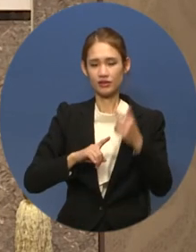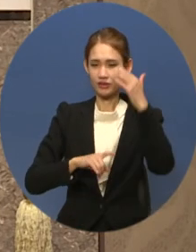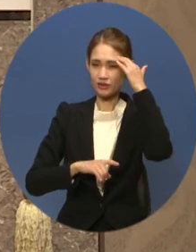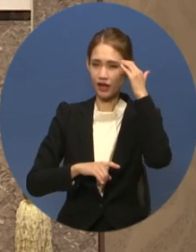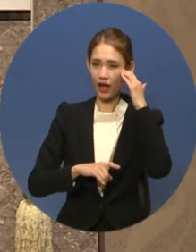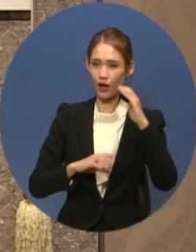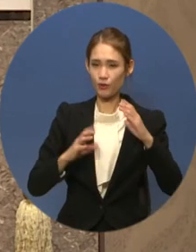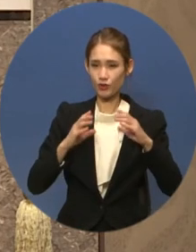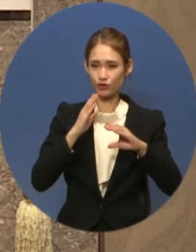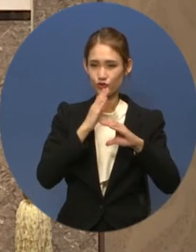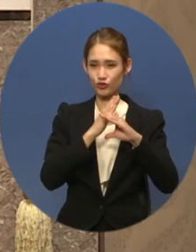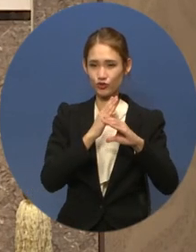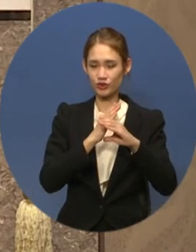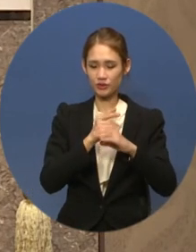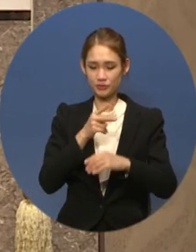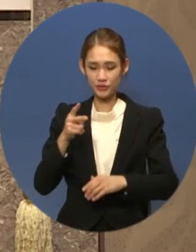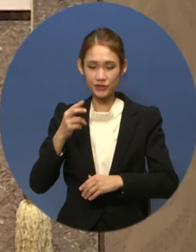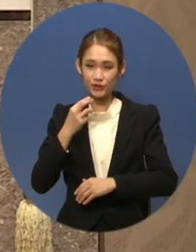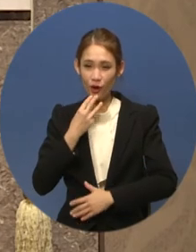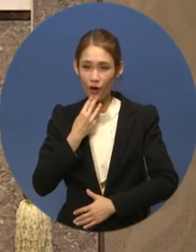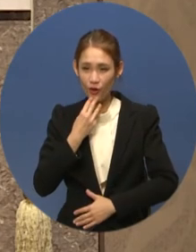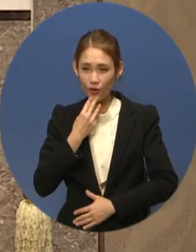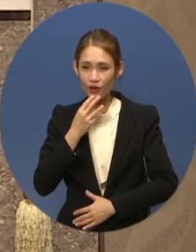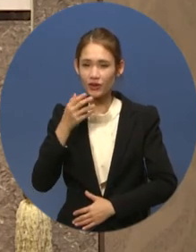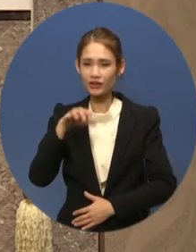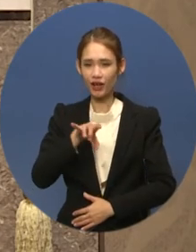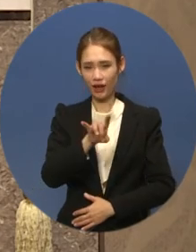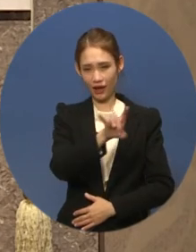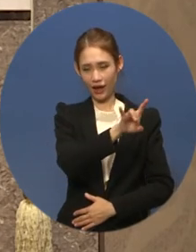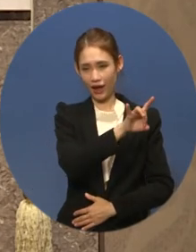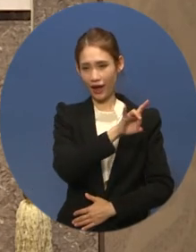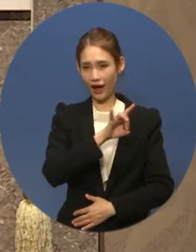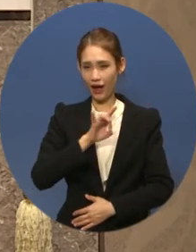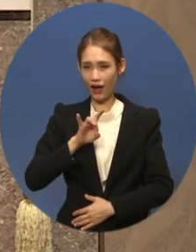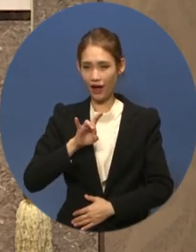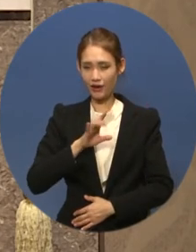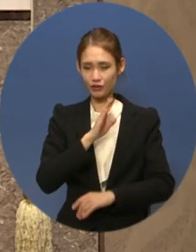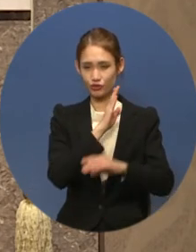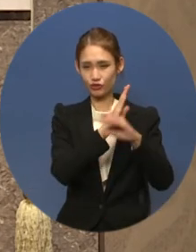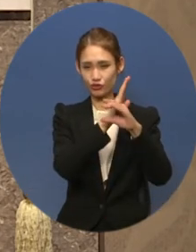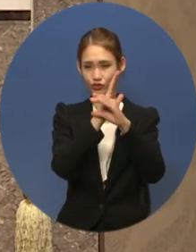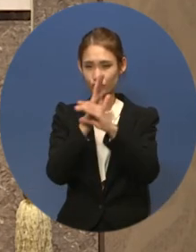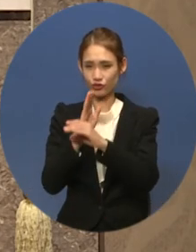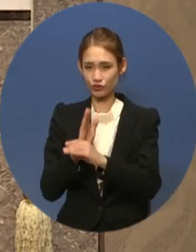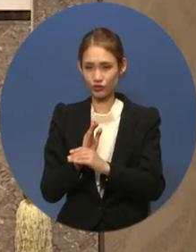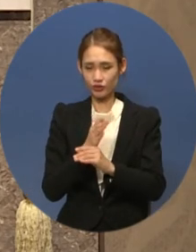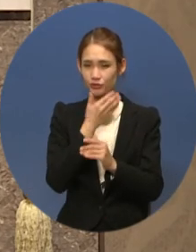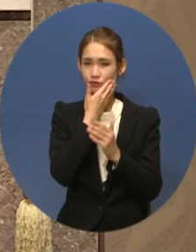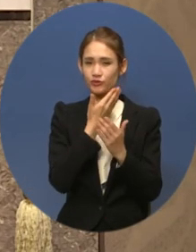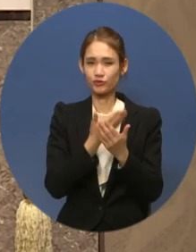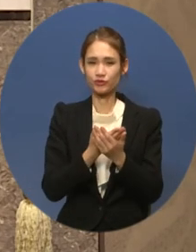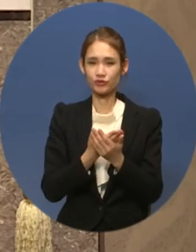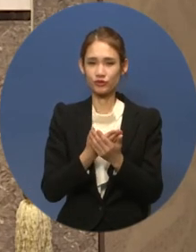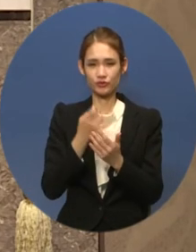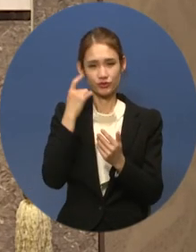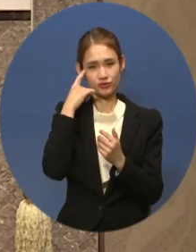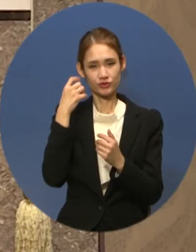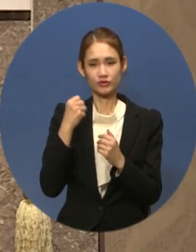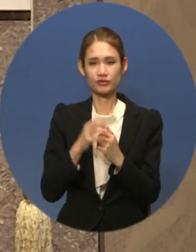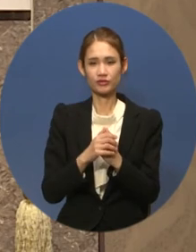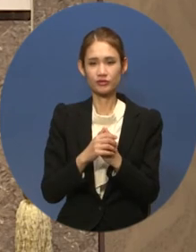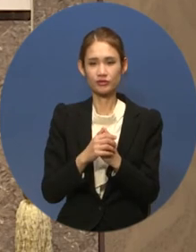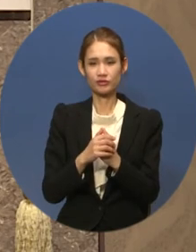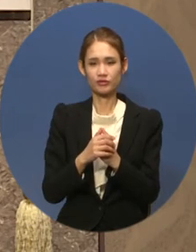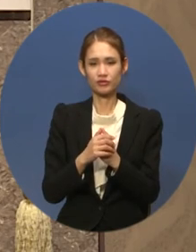중심은 서울이라 후회하기 하지만 각자의 지역들이 다 그 나름의 중심이 되게 하는 것이 대단히 중요하다고 생각하고 있고